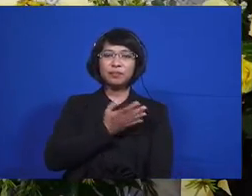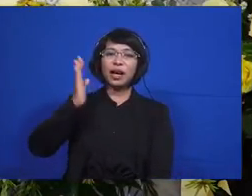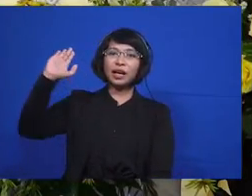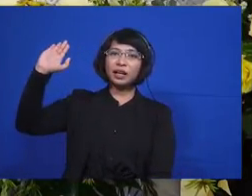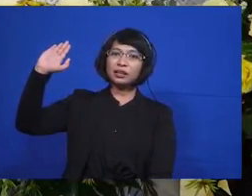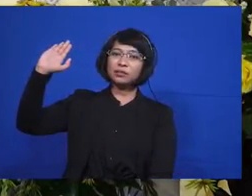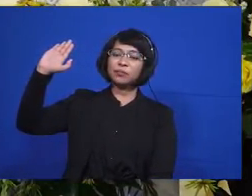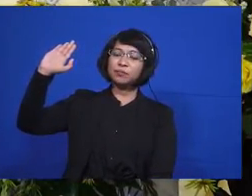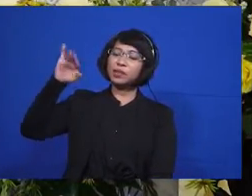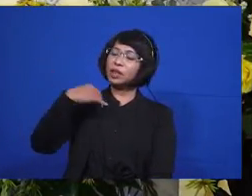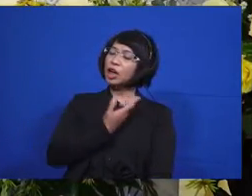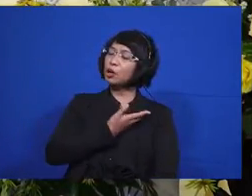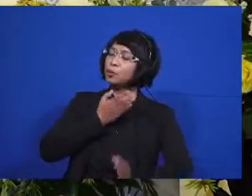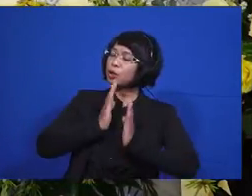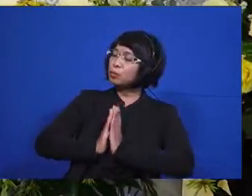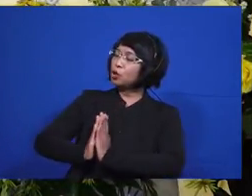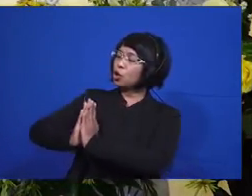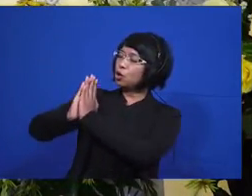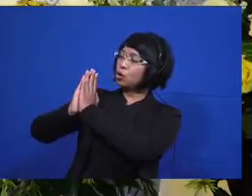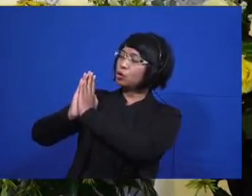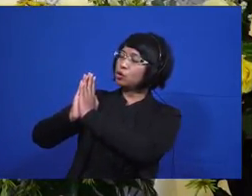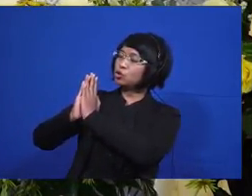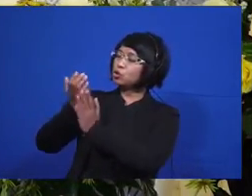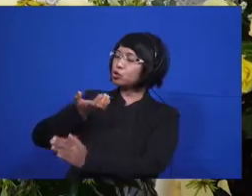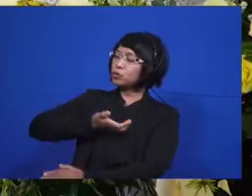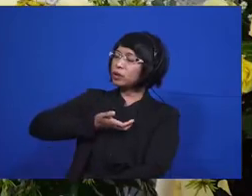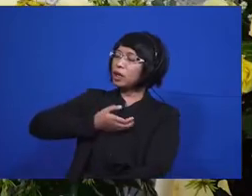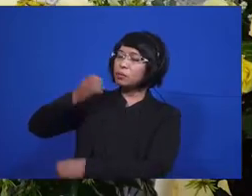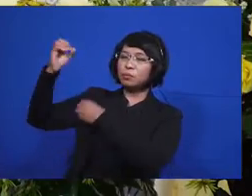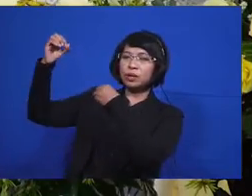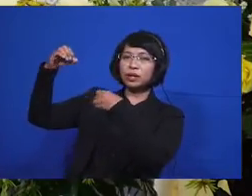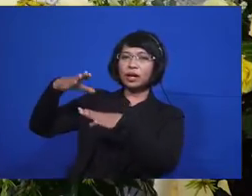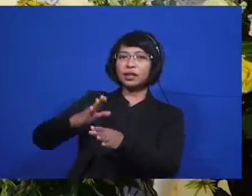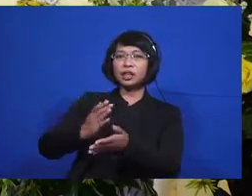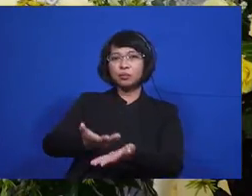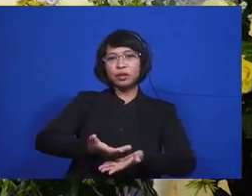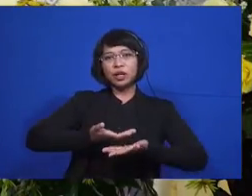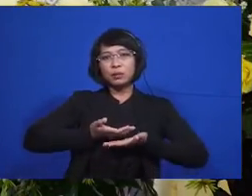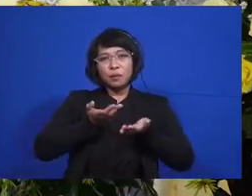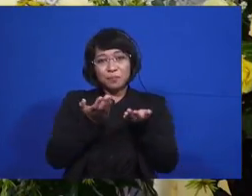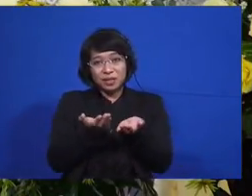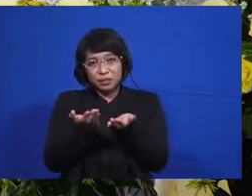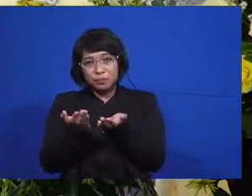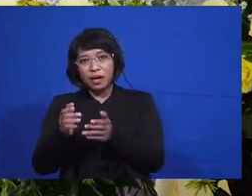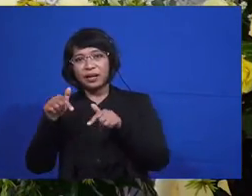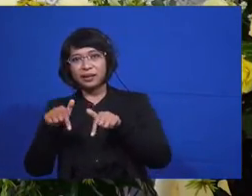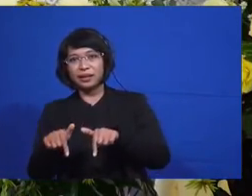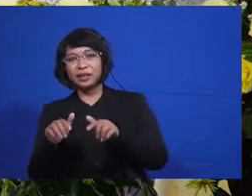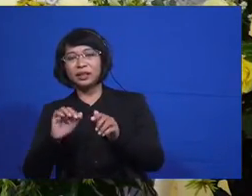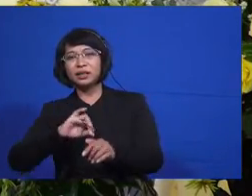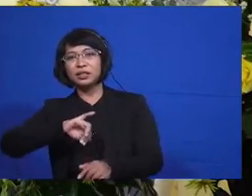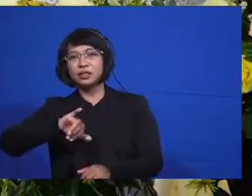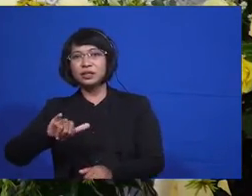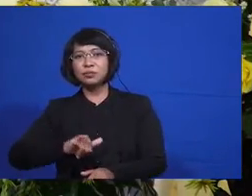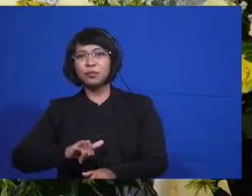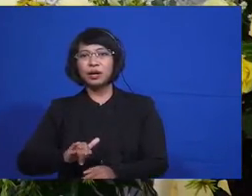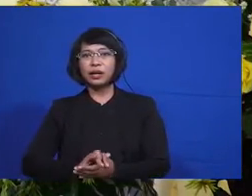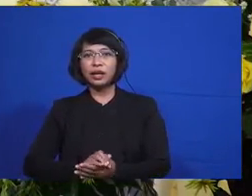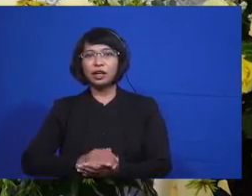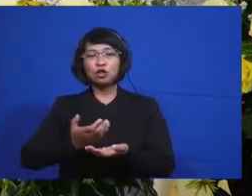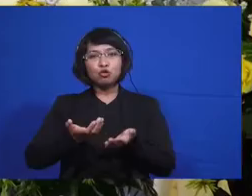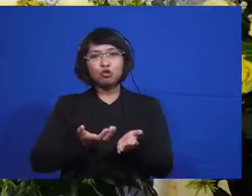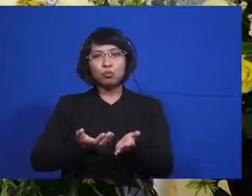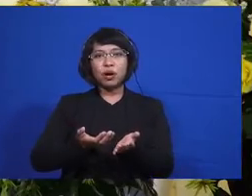Allah, kami mohon, sudilah memberkati dan menerima persembahan ini sebagai kurban yang pantas